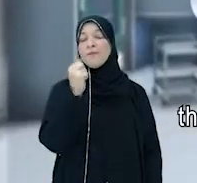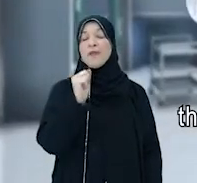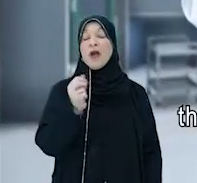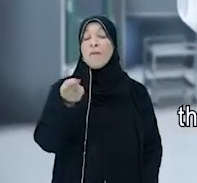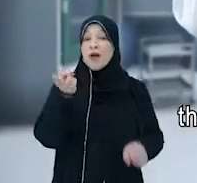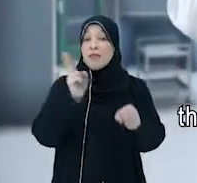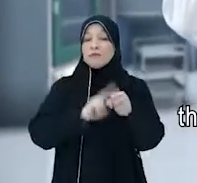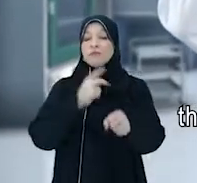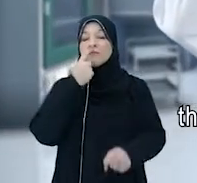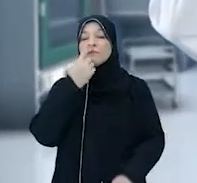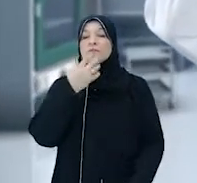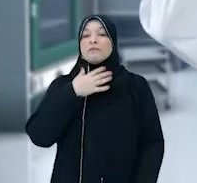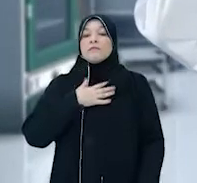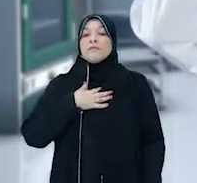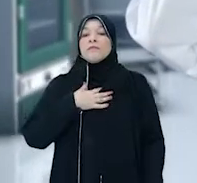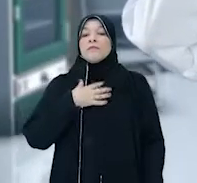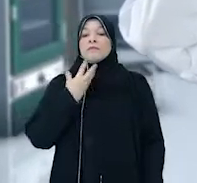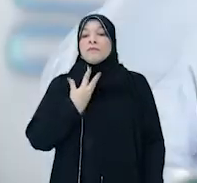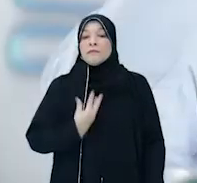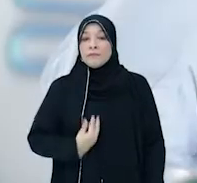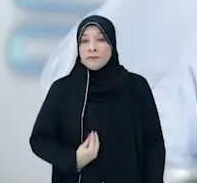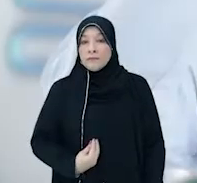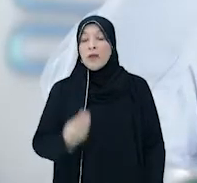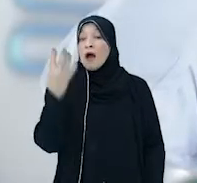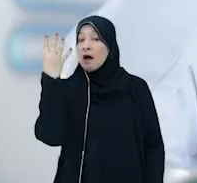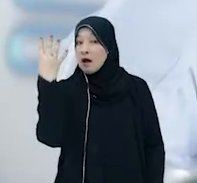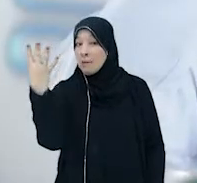المعدنية بثبات لإطلاق بخة واحدة.